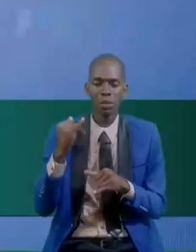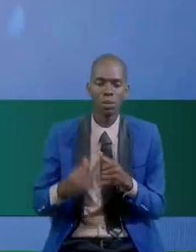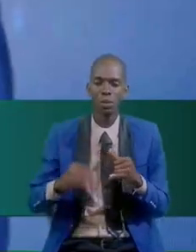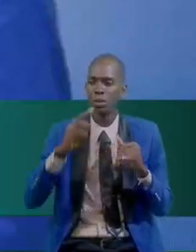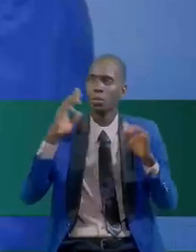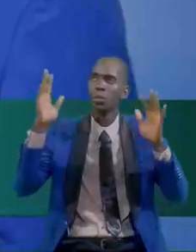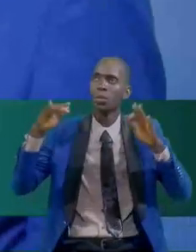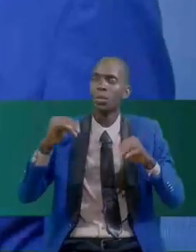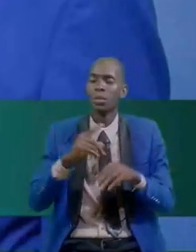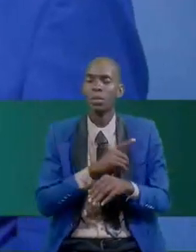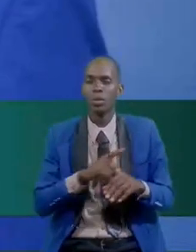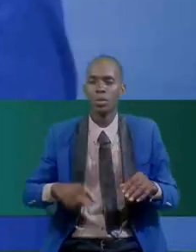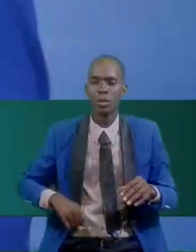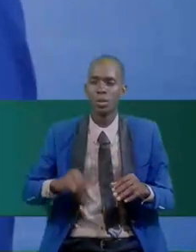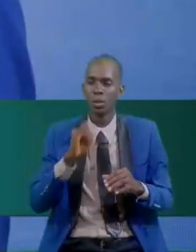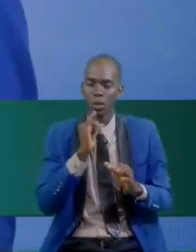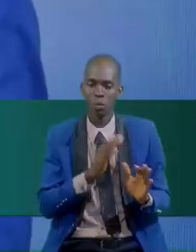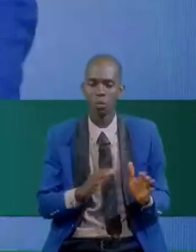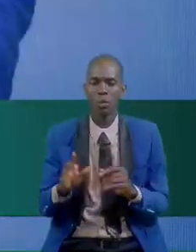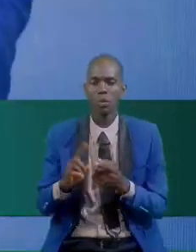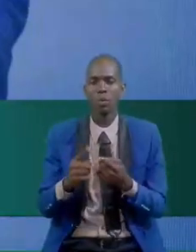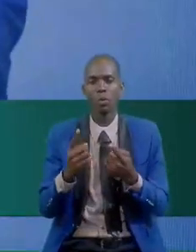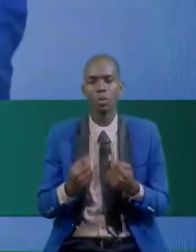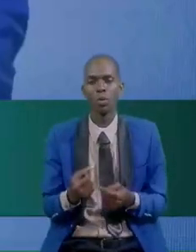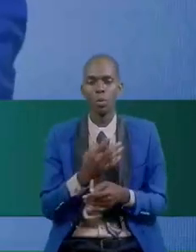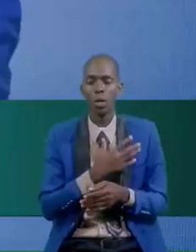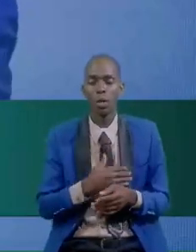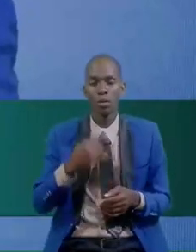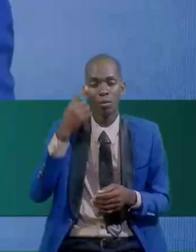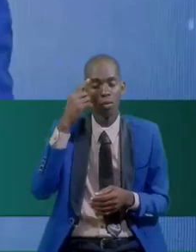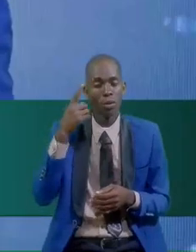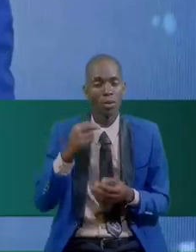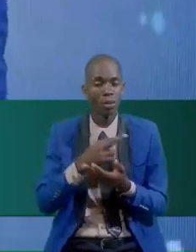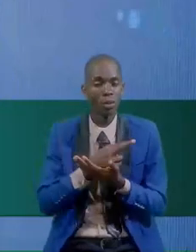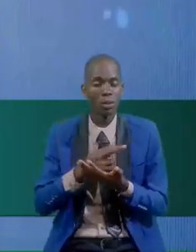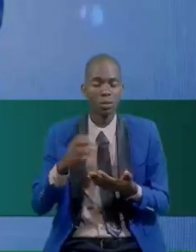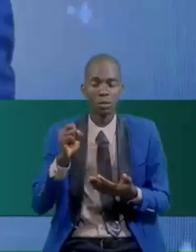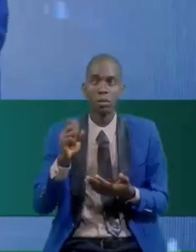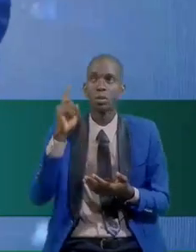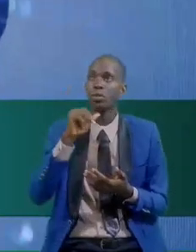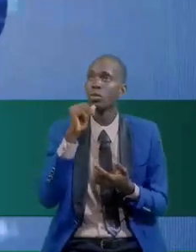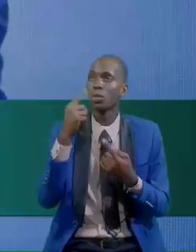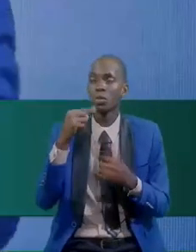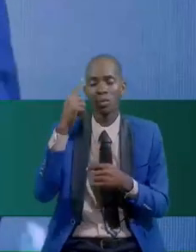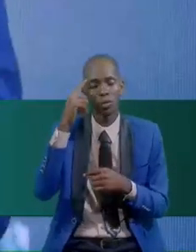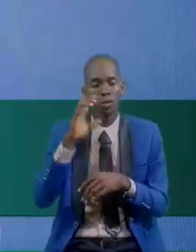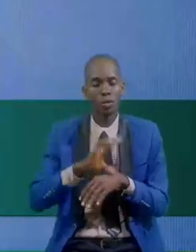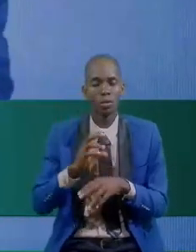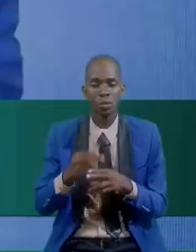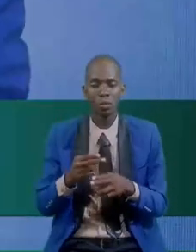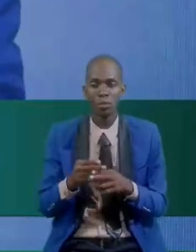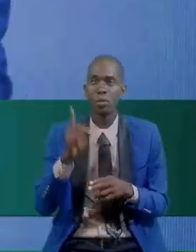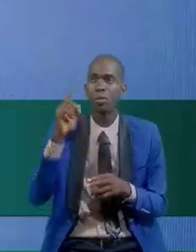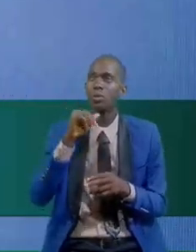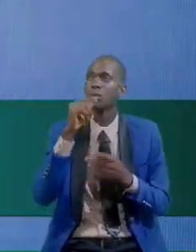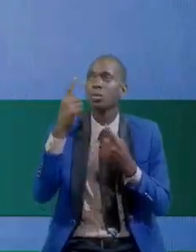Le Seigneur est sur le point de venir. Et il vient pour les justes. Il ne vient pas pour la dénomination. Il ne vient